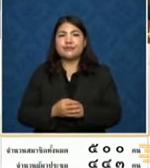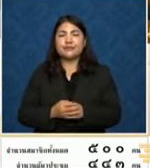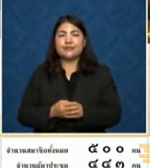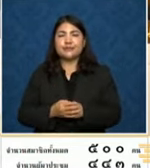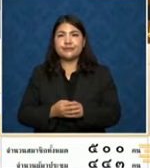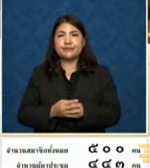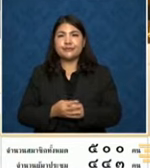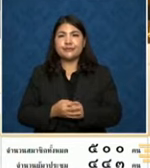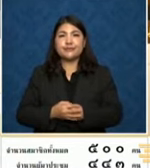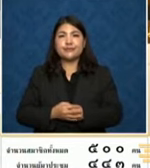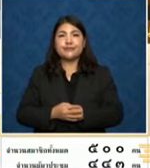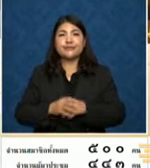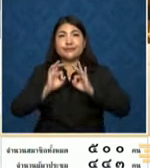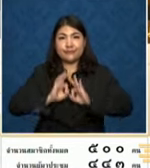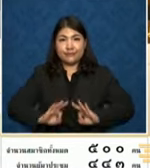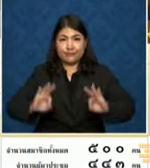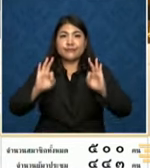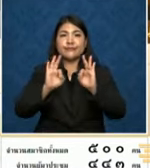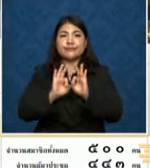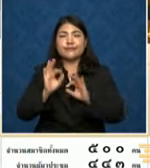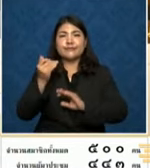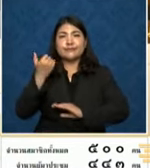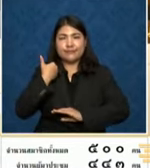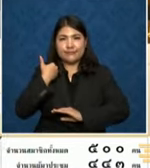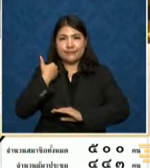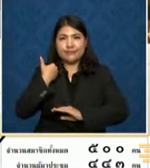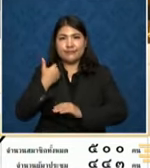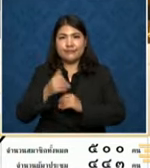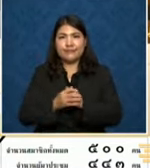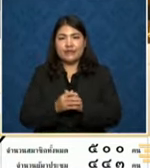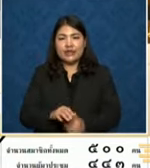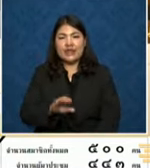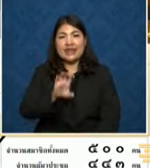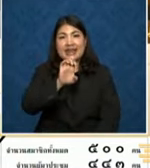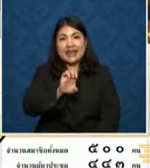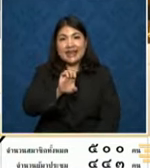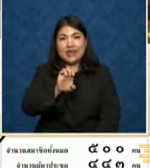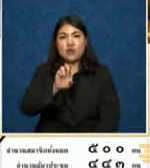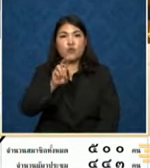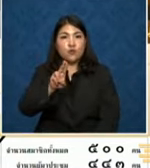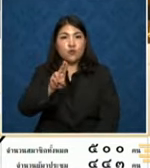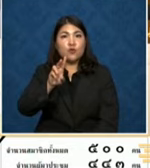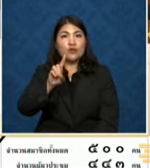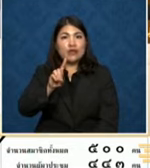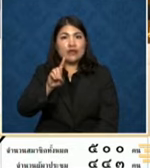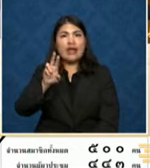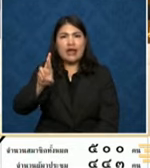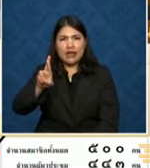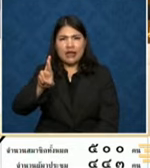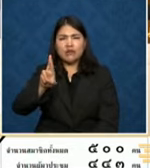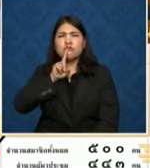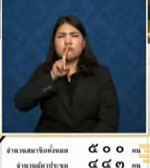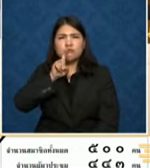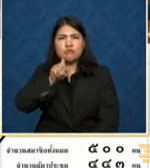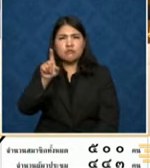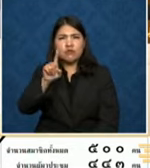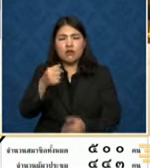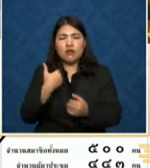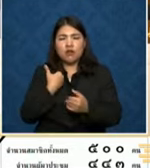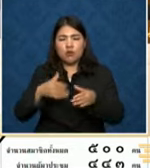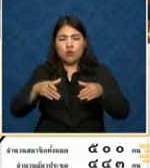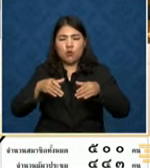ที่สำคัญที่สุดนะครับในเรื่องของ EUDR ถามว่าในรัฐบาลชุดที่